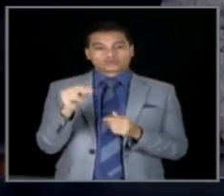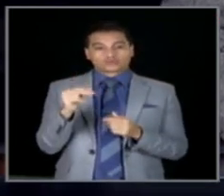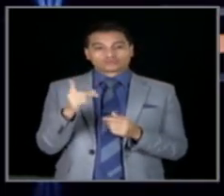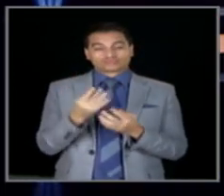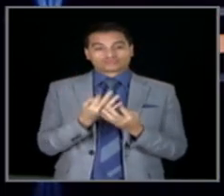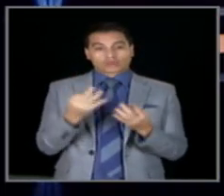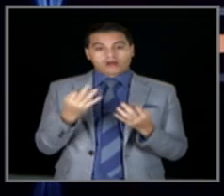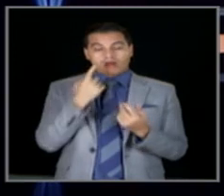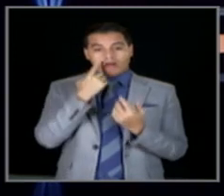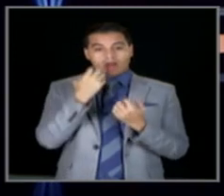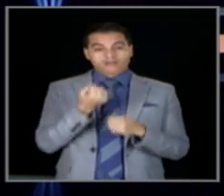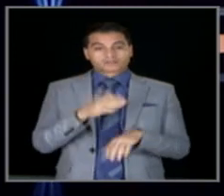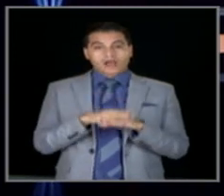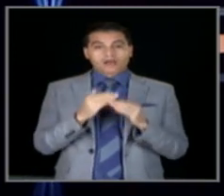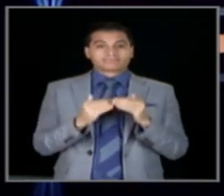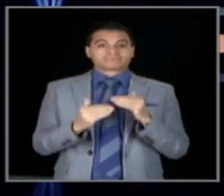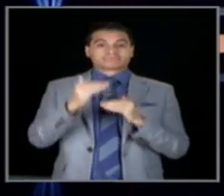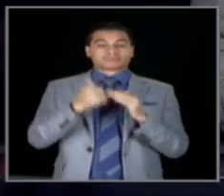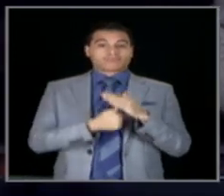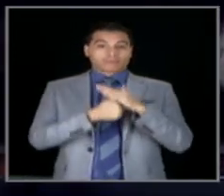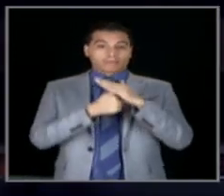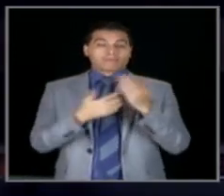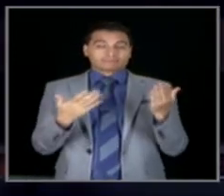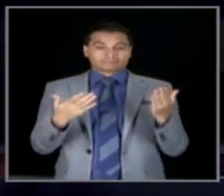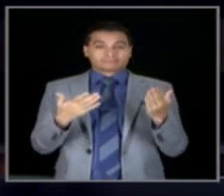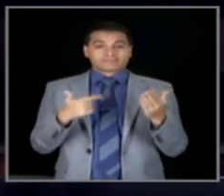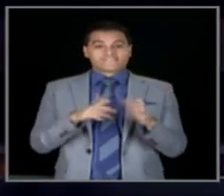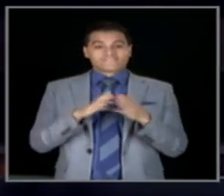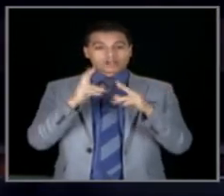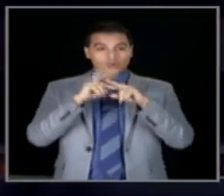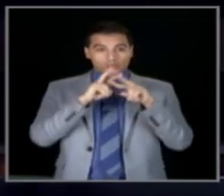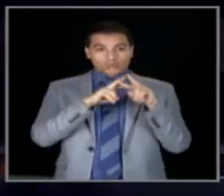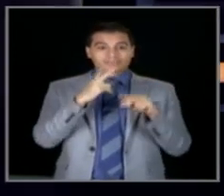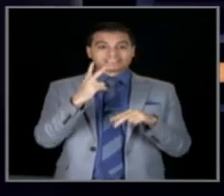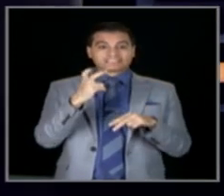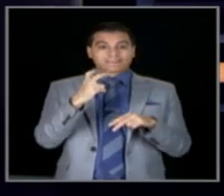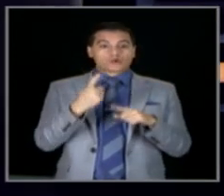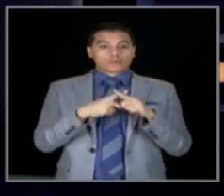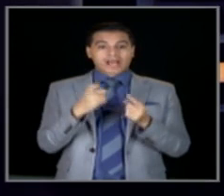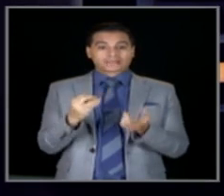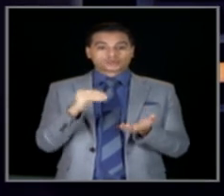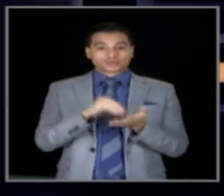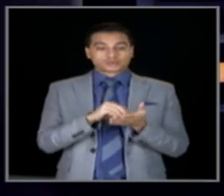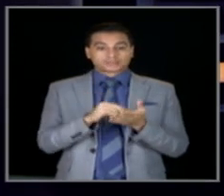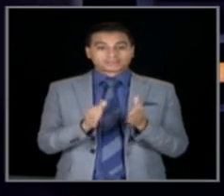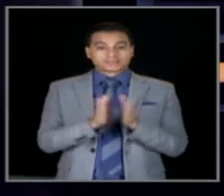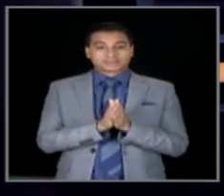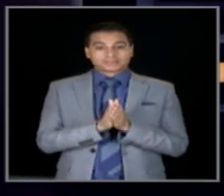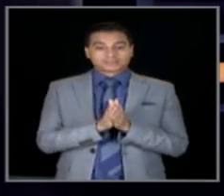120. يروح حافظوا على القمة. فري نجوم 70 و25.